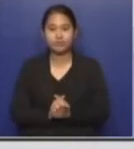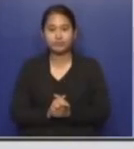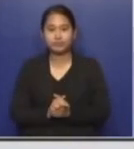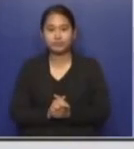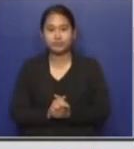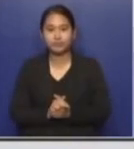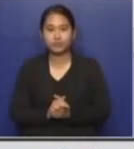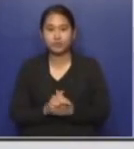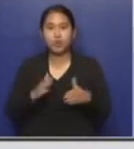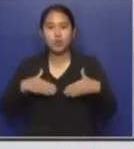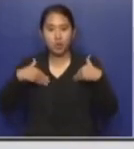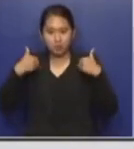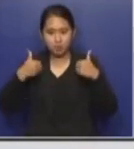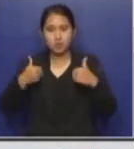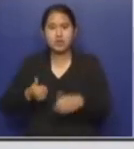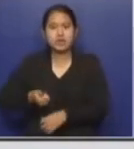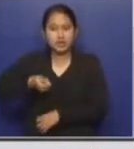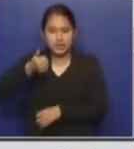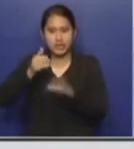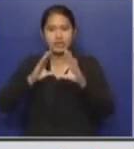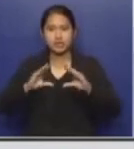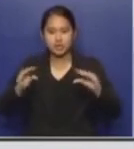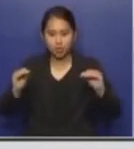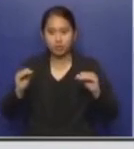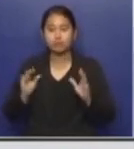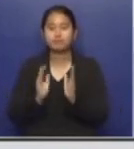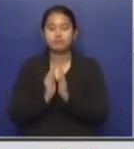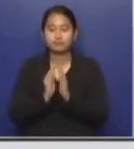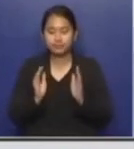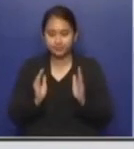ขยิ่งกว่าความสงบไม่มีขอบคุณมากท่านประธานครับ